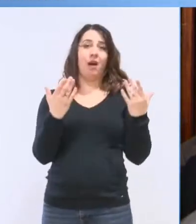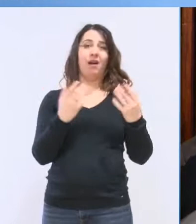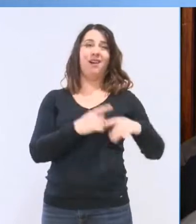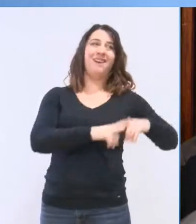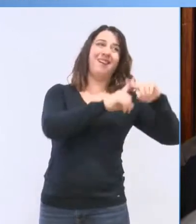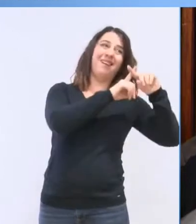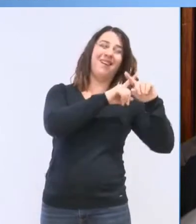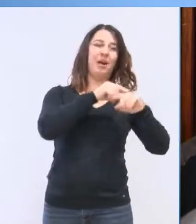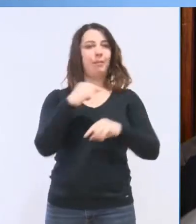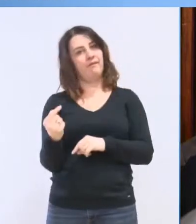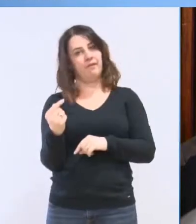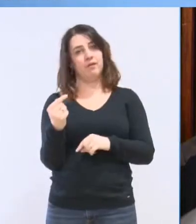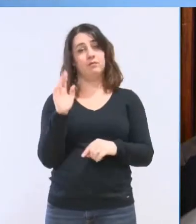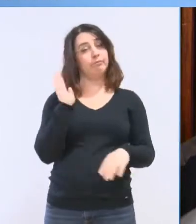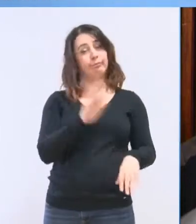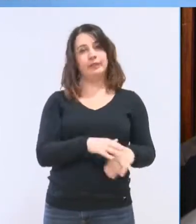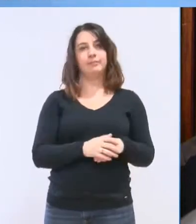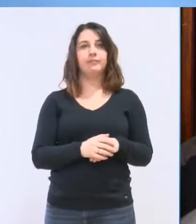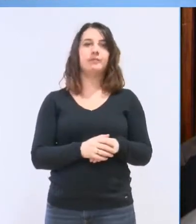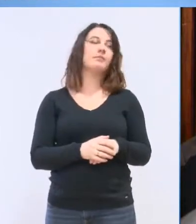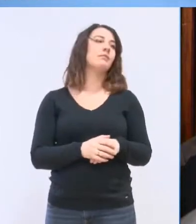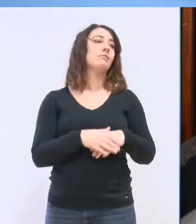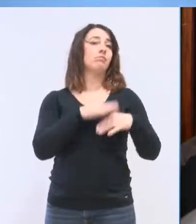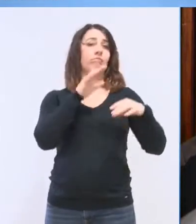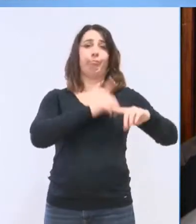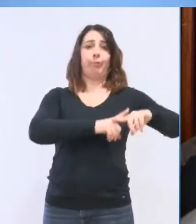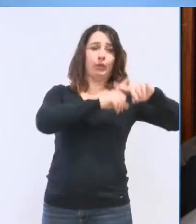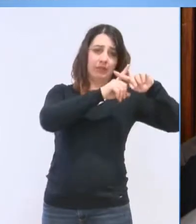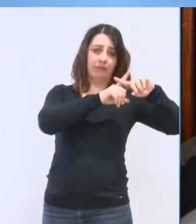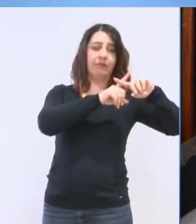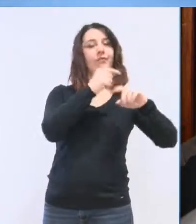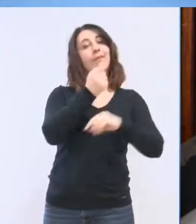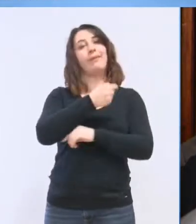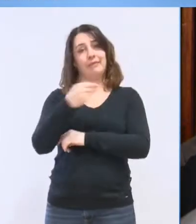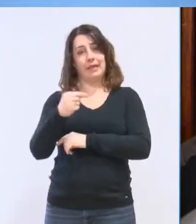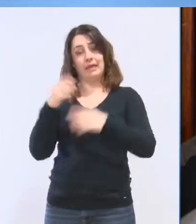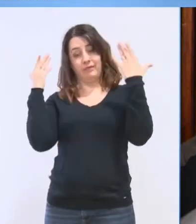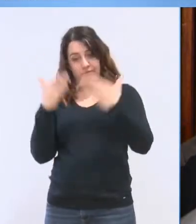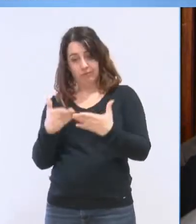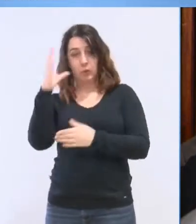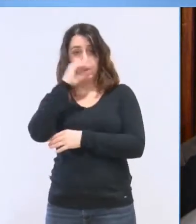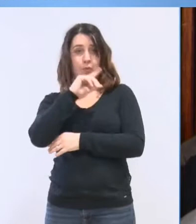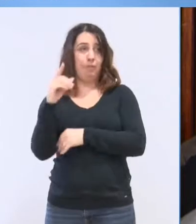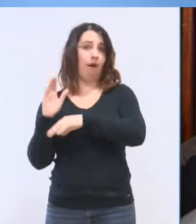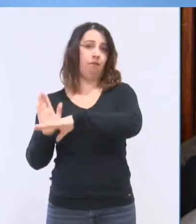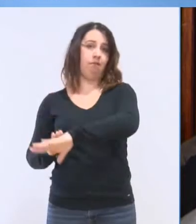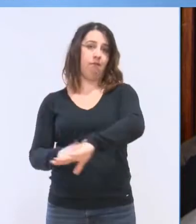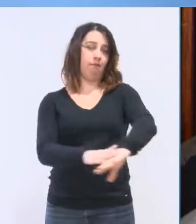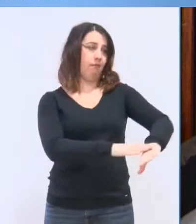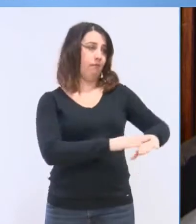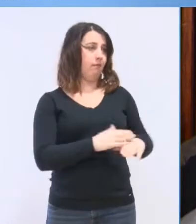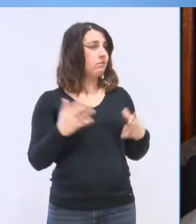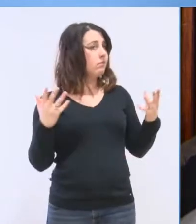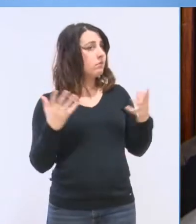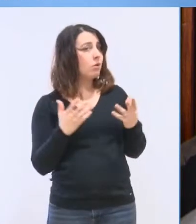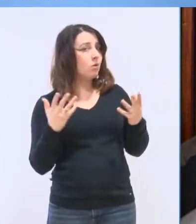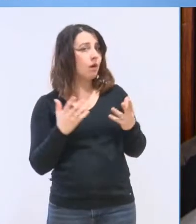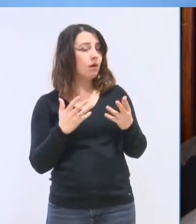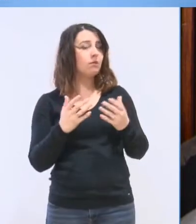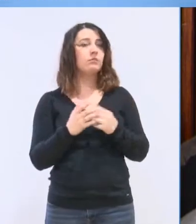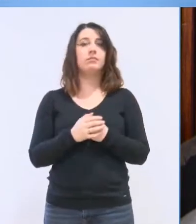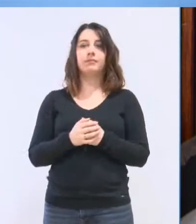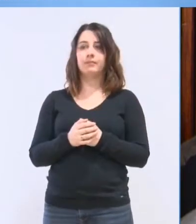face. Du côté du verre à moitié vide, je dois quand même vous rappeler que vous avez